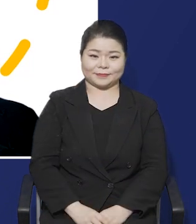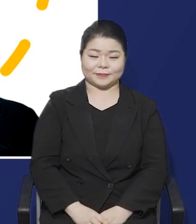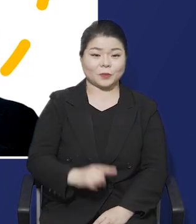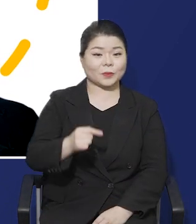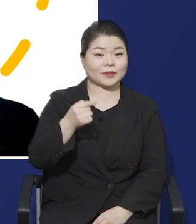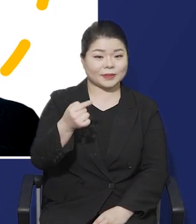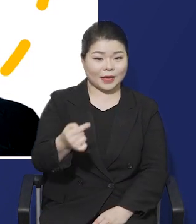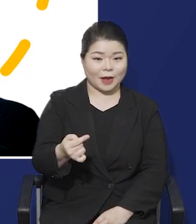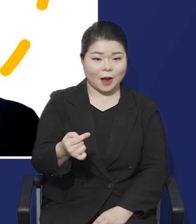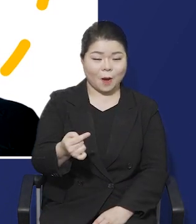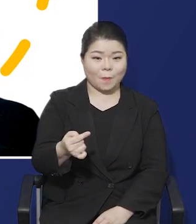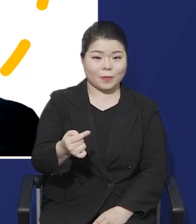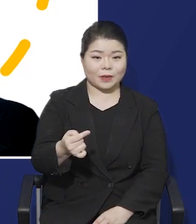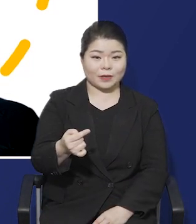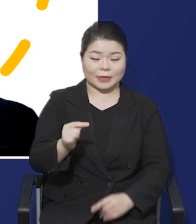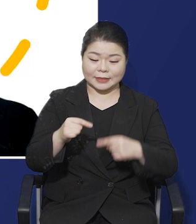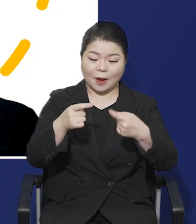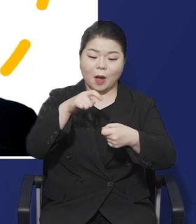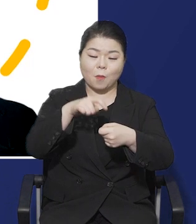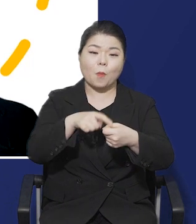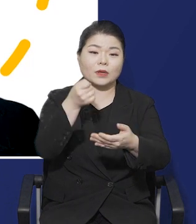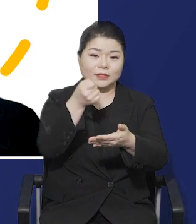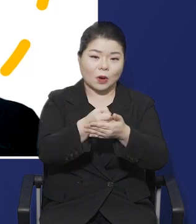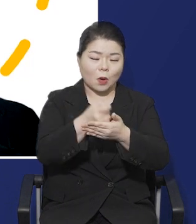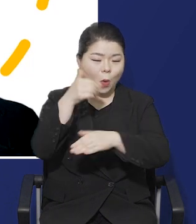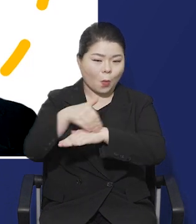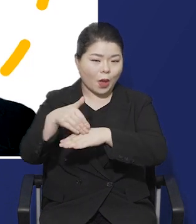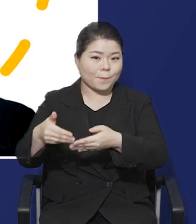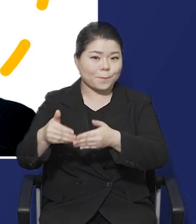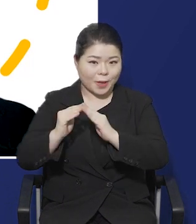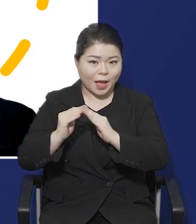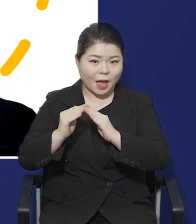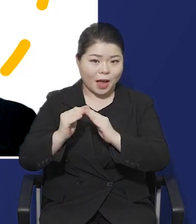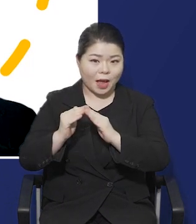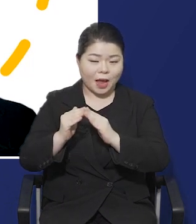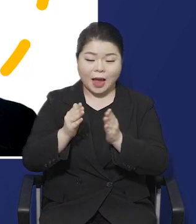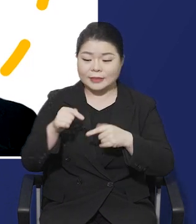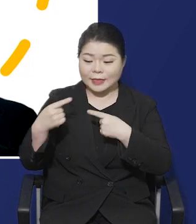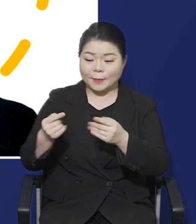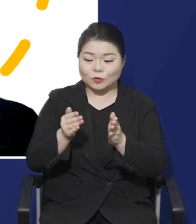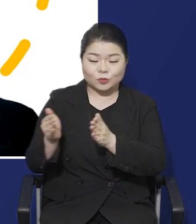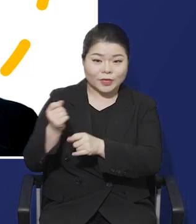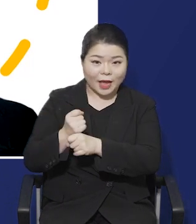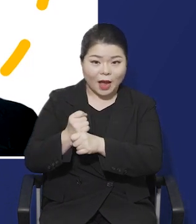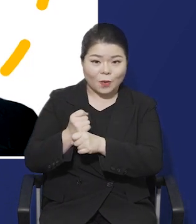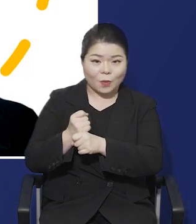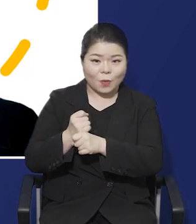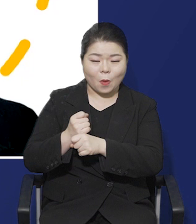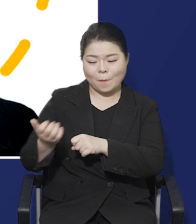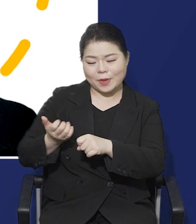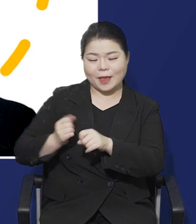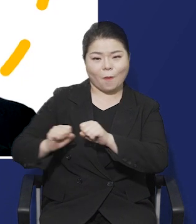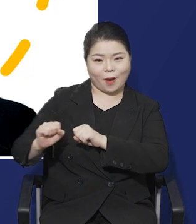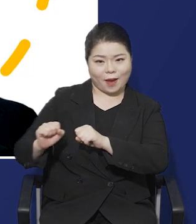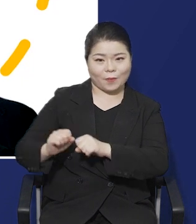다음에 전시의 참가 목표를 설정하고 계획 수립, 그리고 참가 준비를 하고 참가 사전 활동을 하게